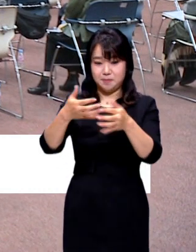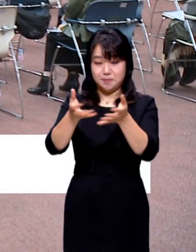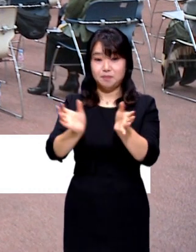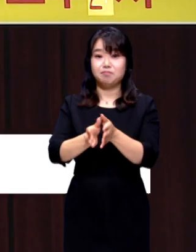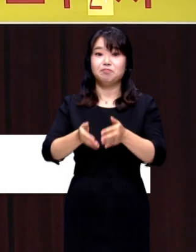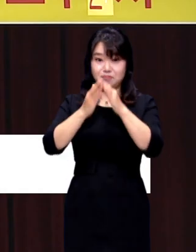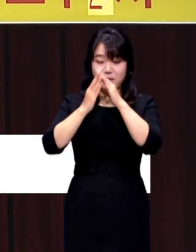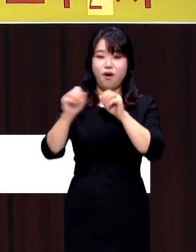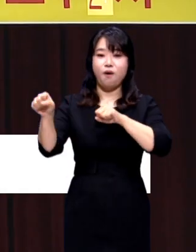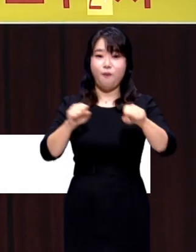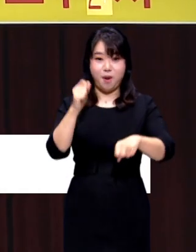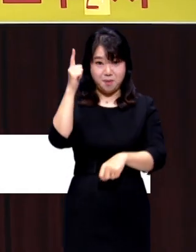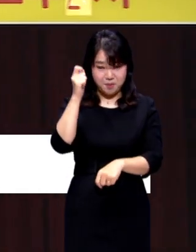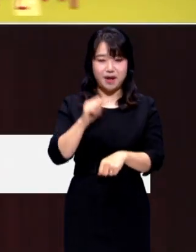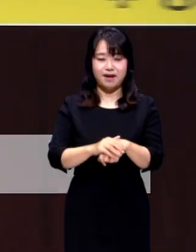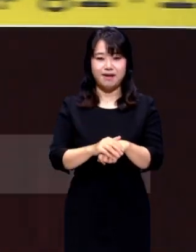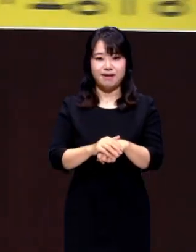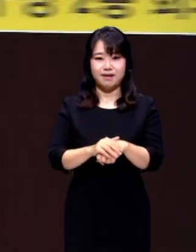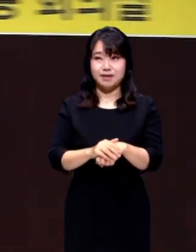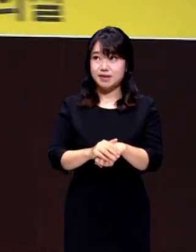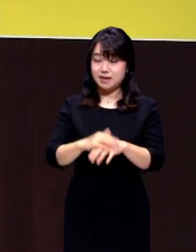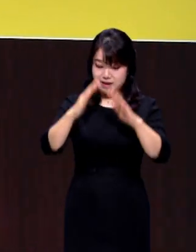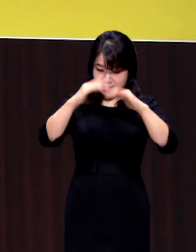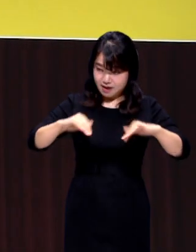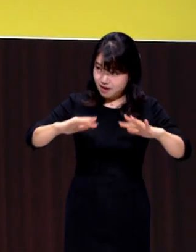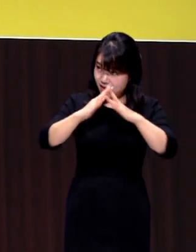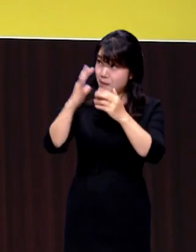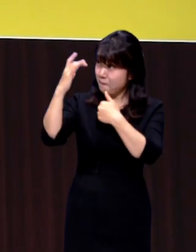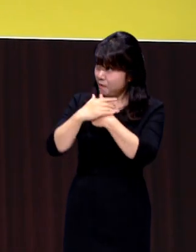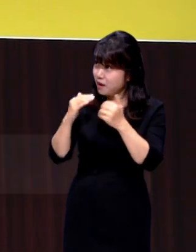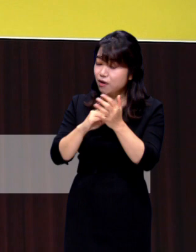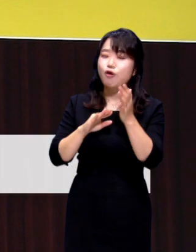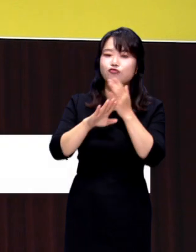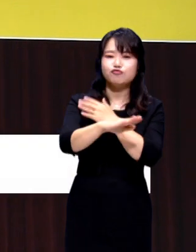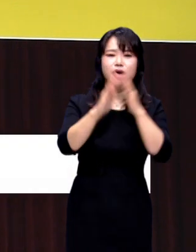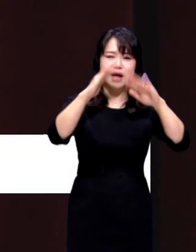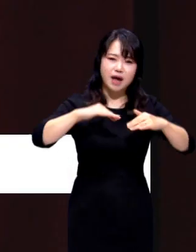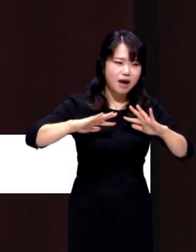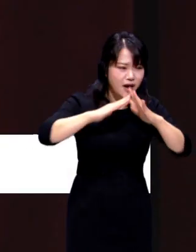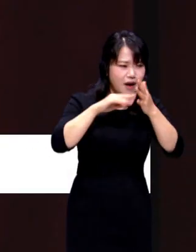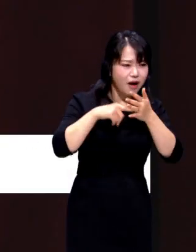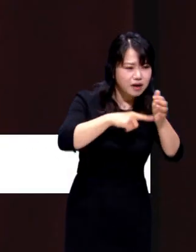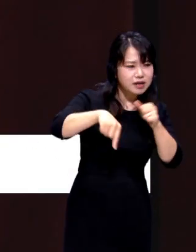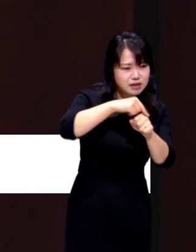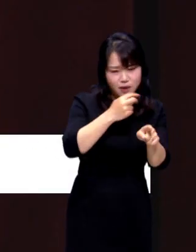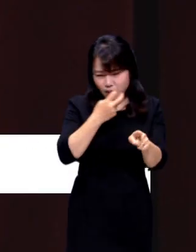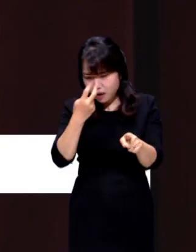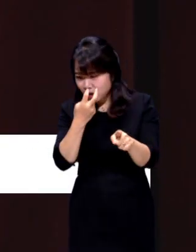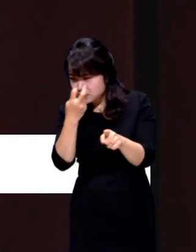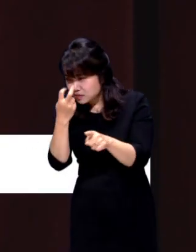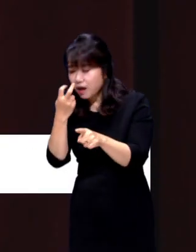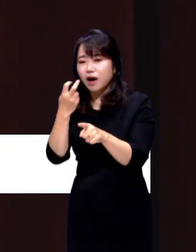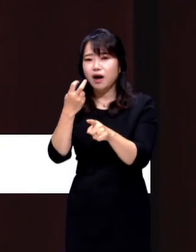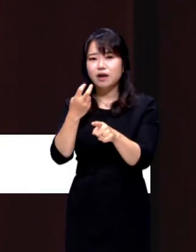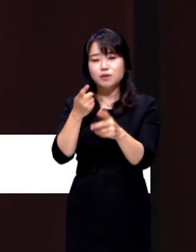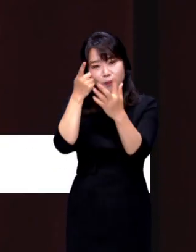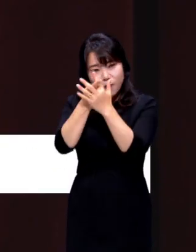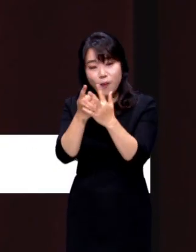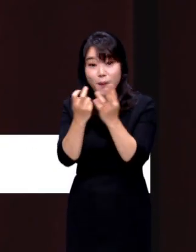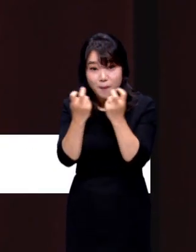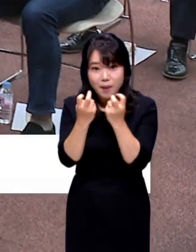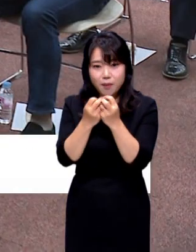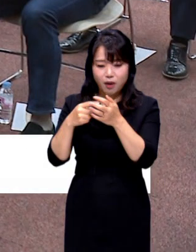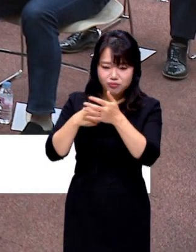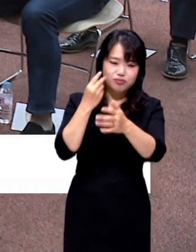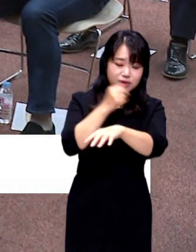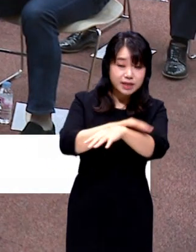출범했습니다. 정비구역 지정과 안전진단 등 재건축 절차를 제대로 파악해 공유하고 사업이 추진될 수